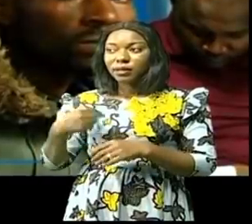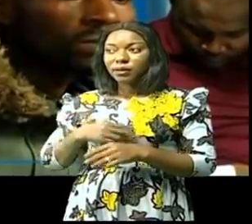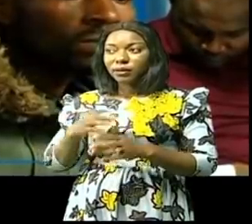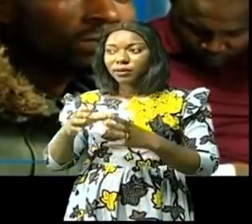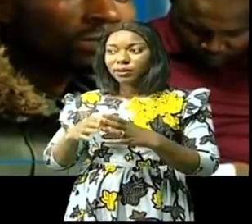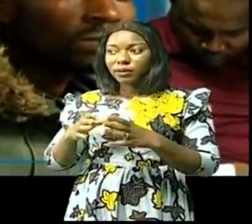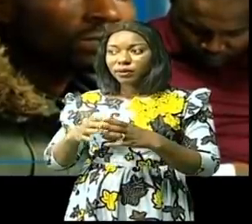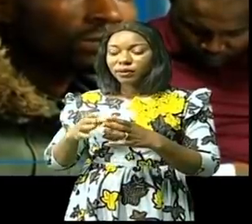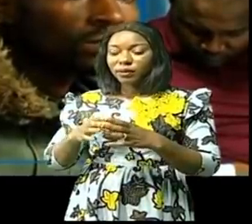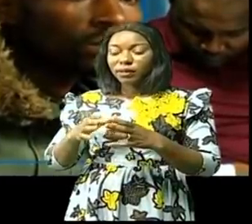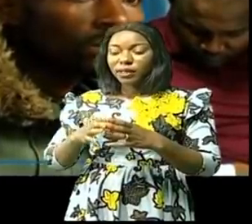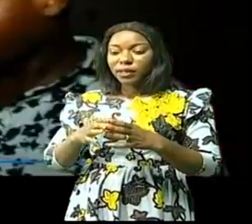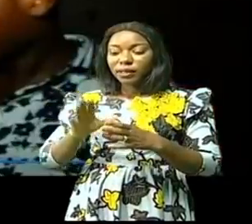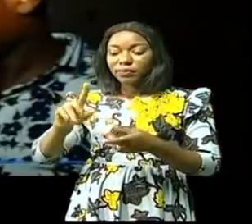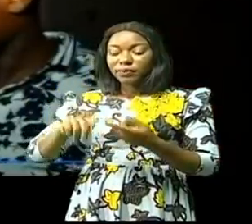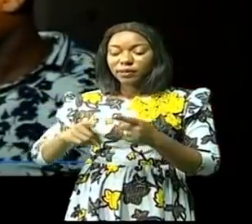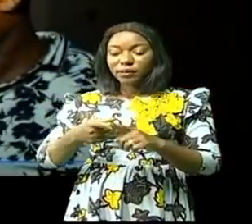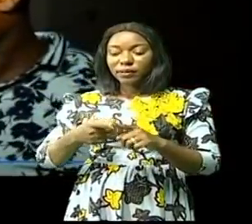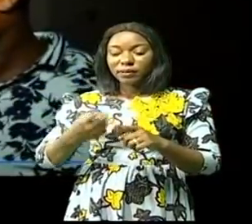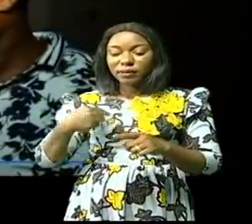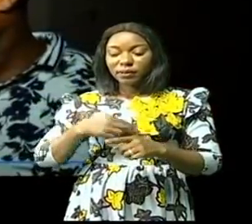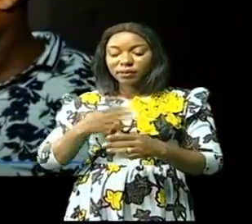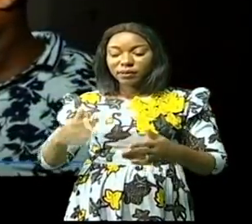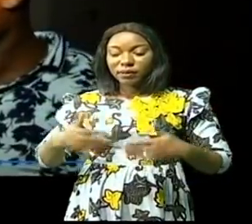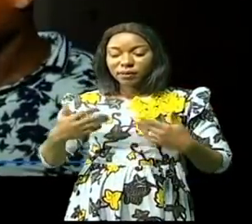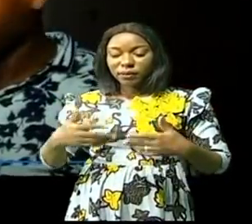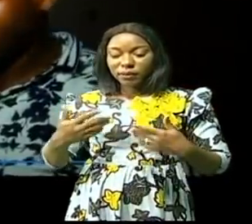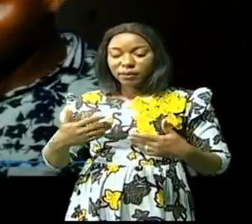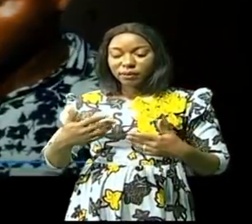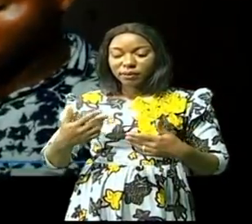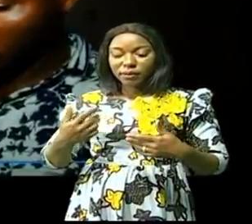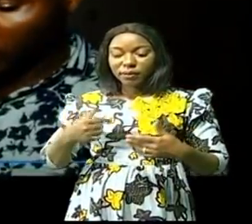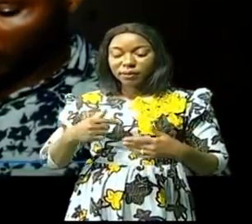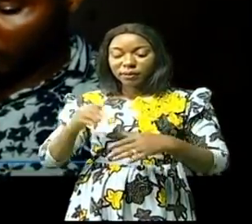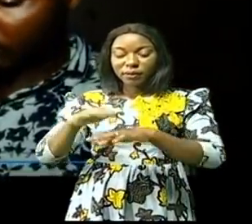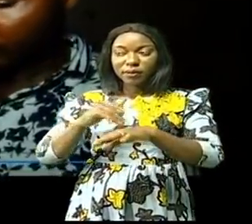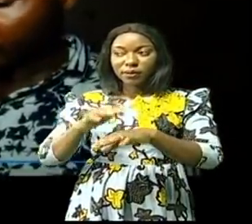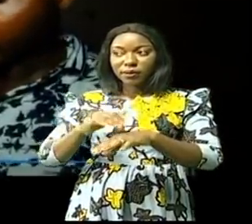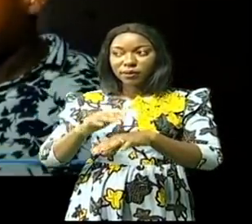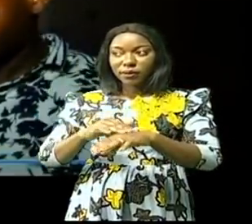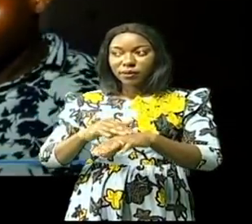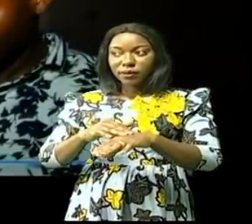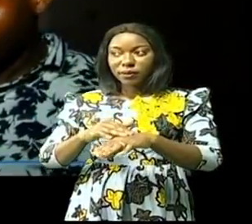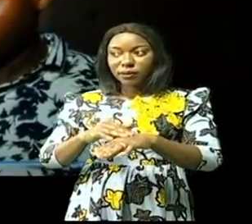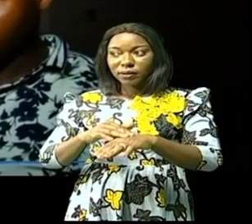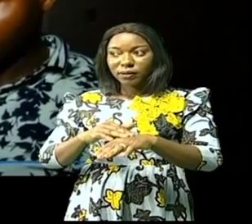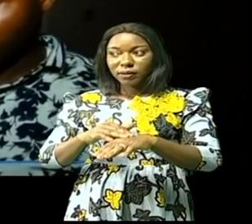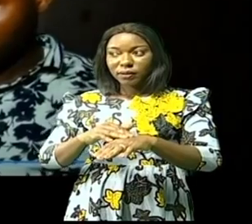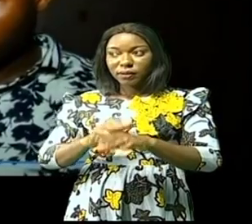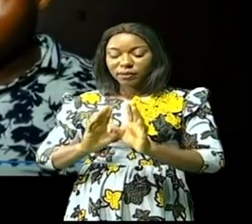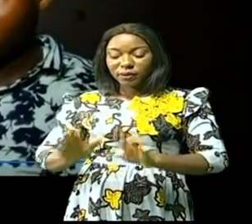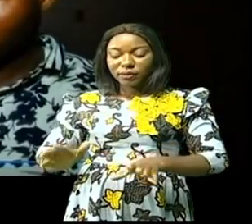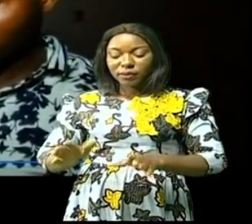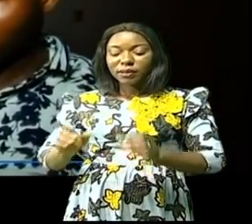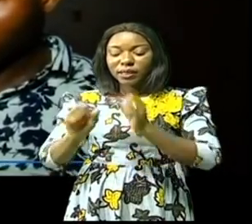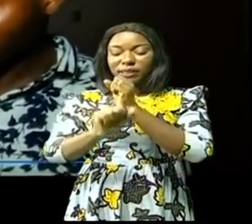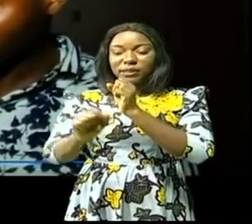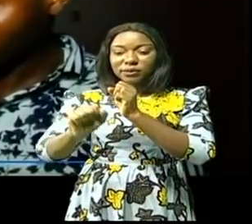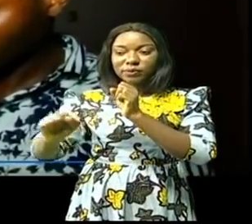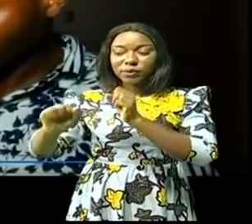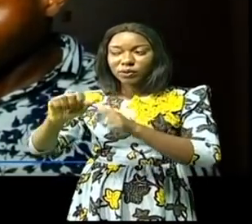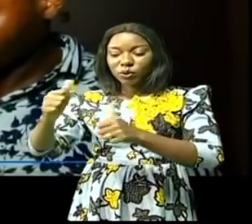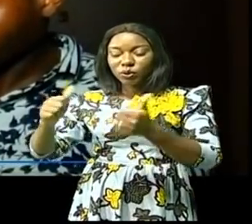officiers et les autres, nous sommes contents de cet appel et c'est pourquoi nous nous sommes rendus. est capable de sensibiliser les autres qui